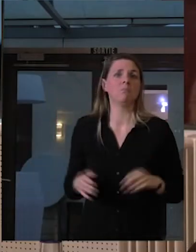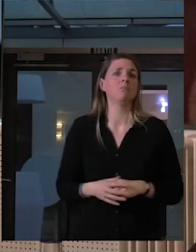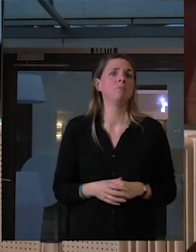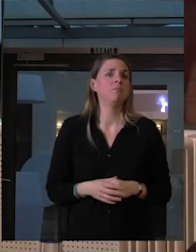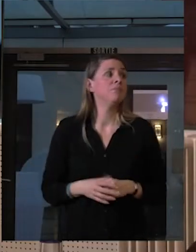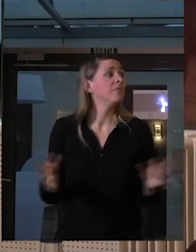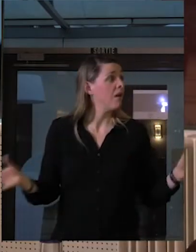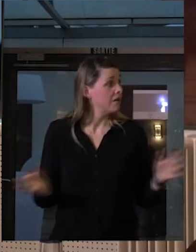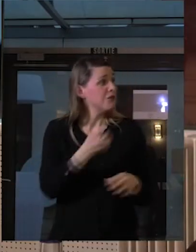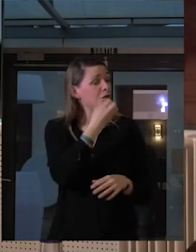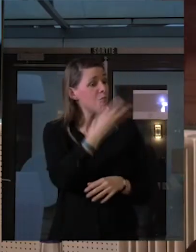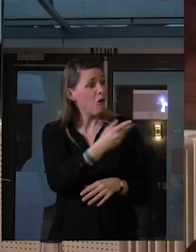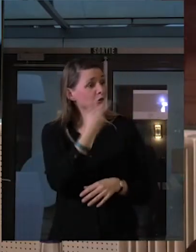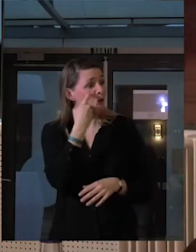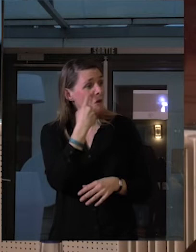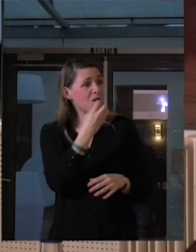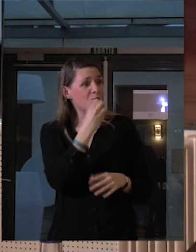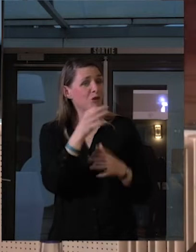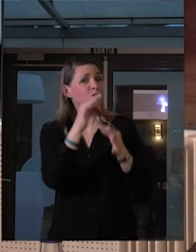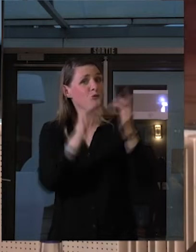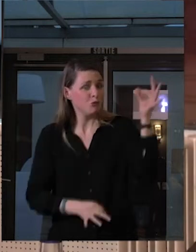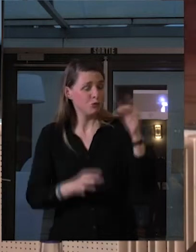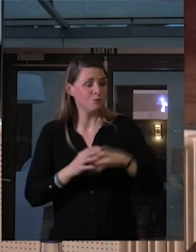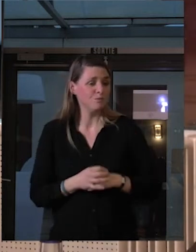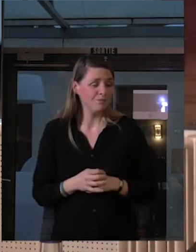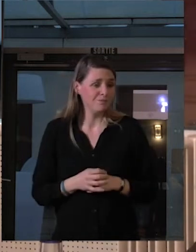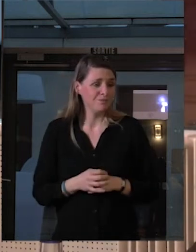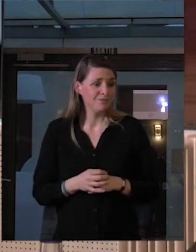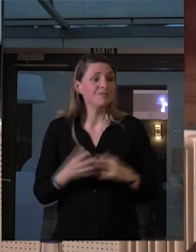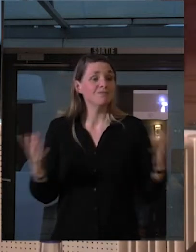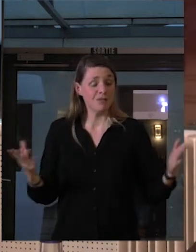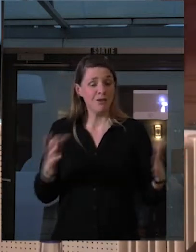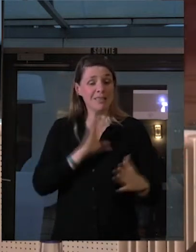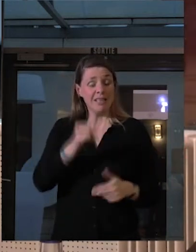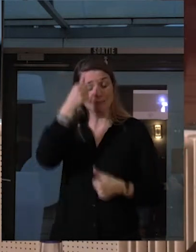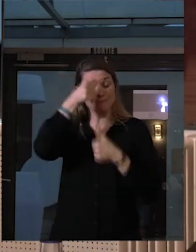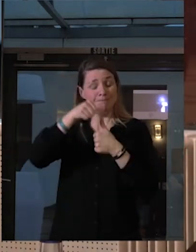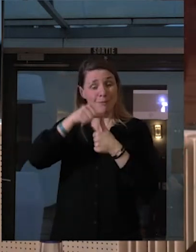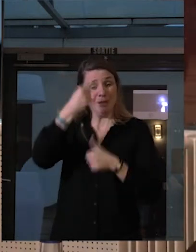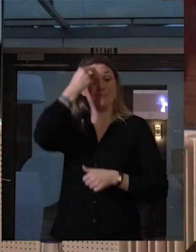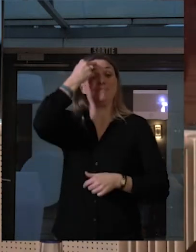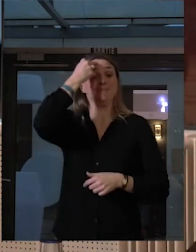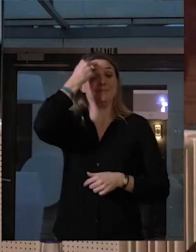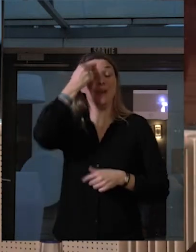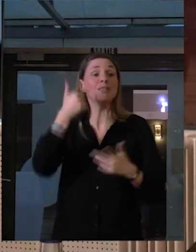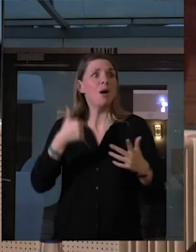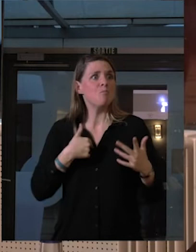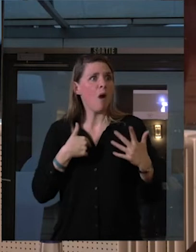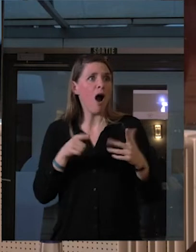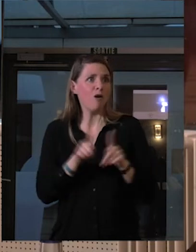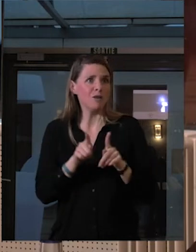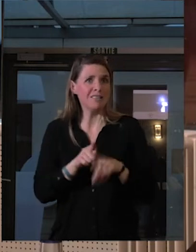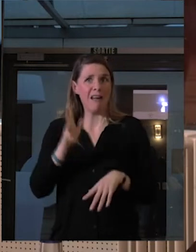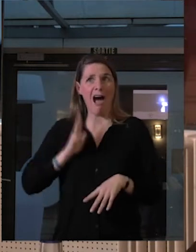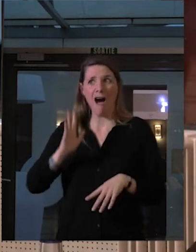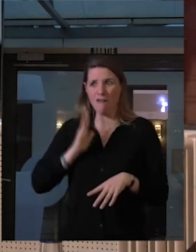C'est une très bonne conclusion, effectivement. On va essayer de s'en rappeler. Puisque moi aussi, j'avais peur de la balle quand j'étais en